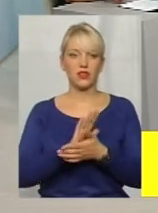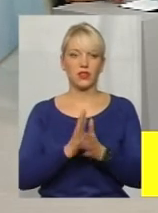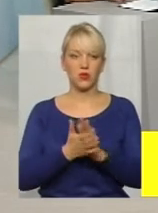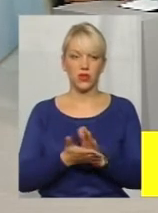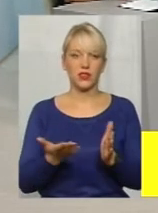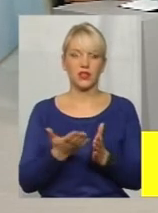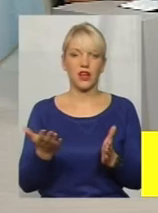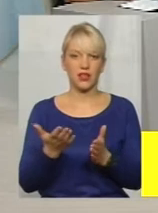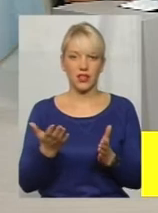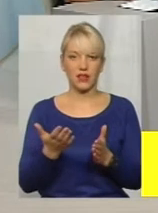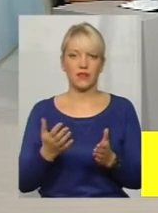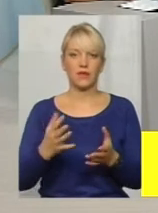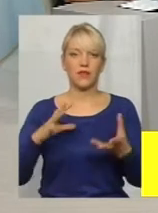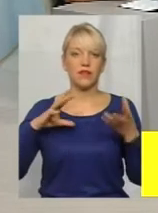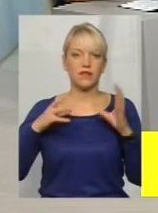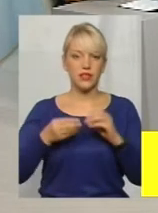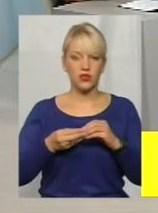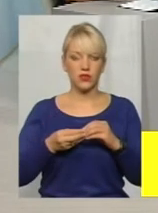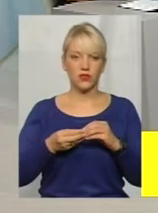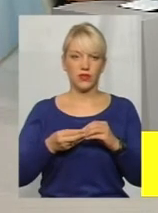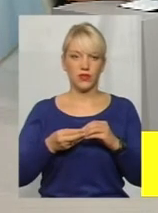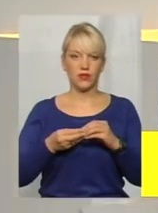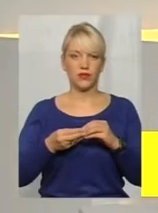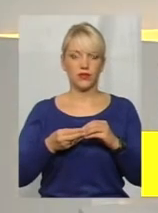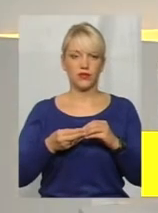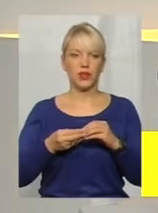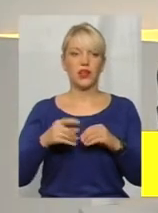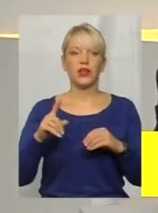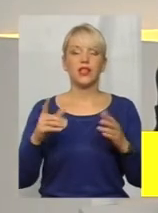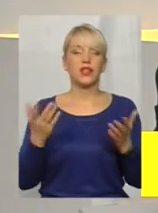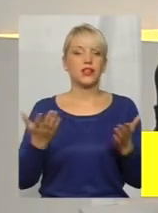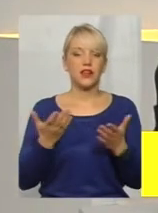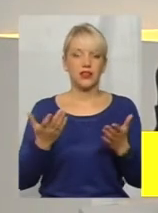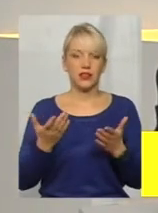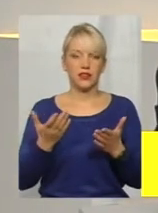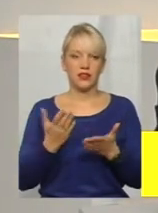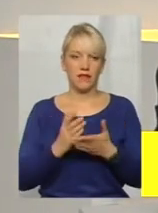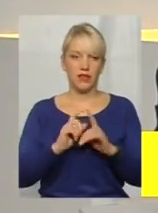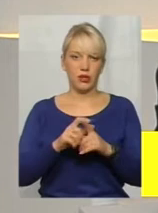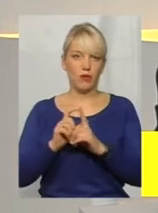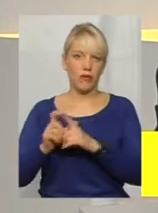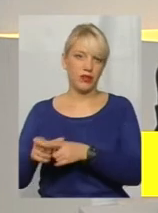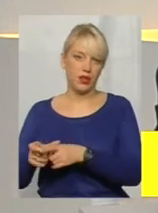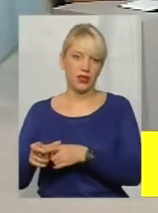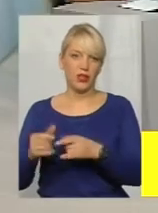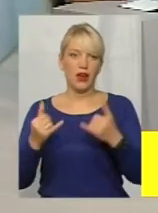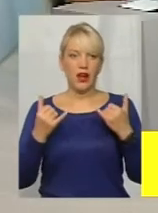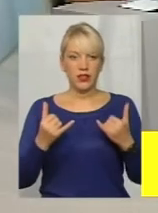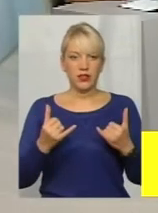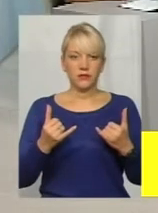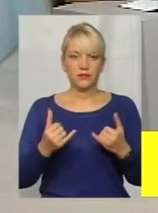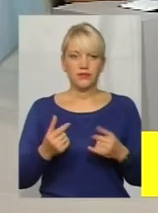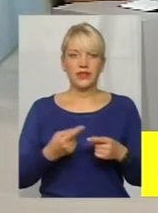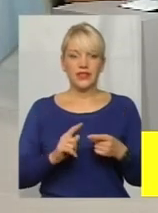яких висновків прийшли і які відповіді маєте наразі? Так,